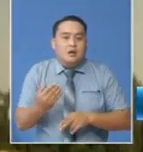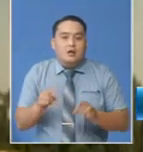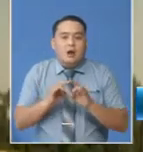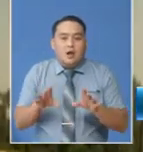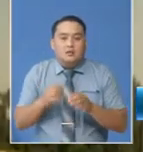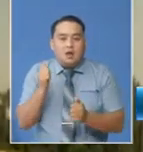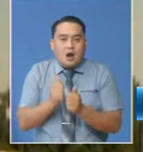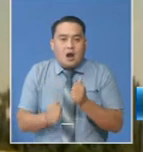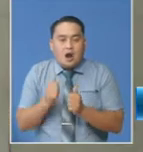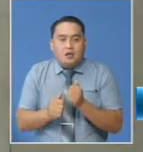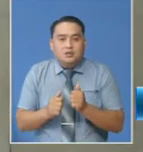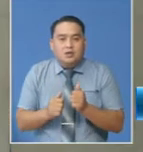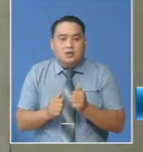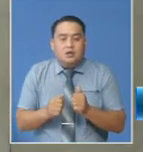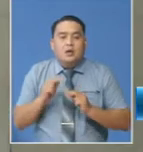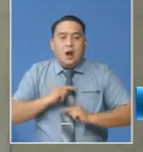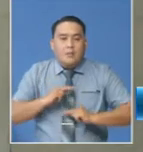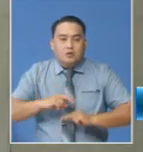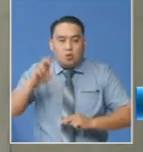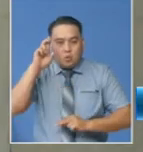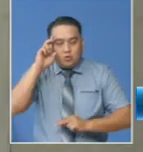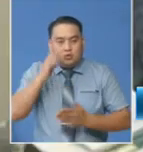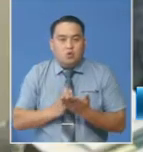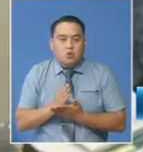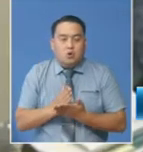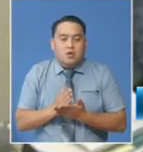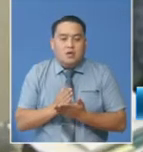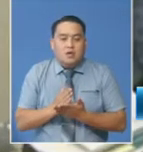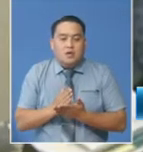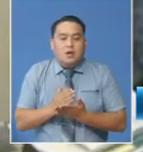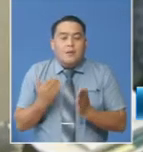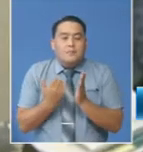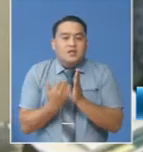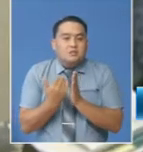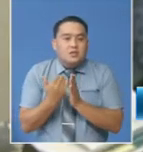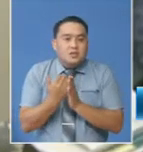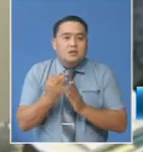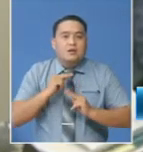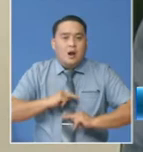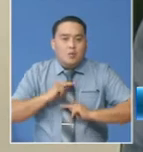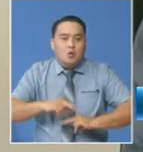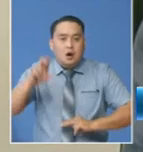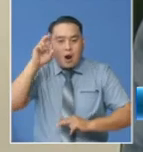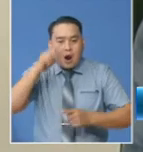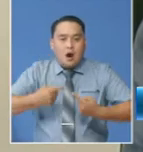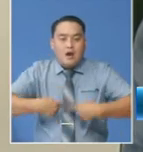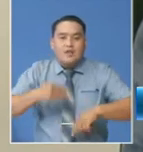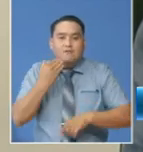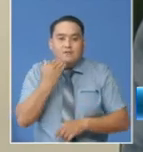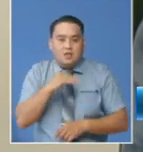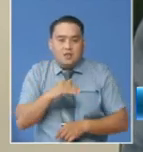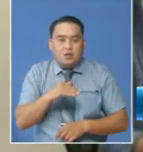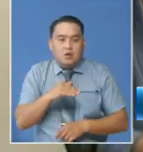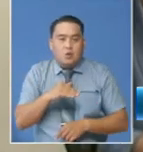до каждого основные постулаты работы госслужащего. В долгосрочной перспективе сделать работу государственного аппарата эффективнее